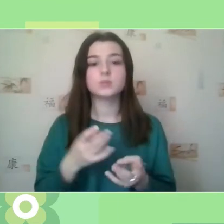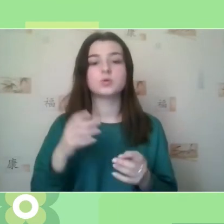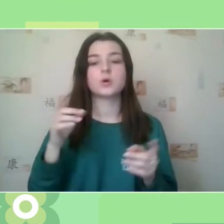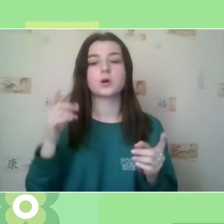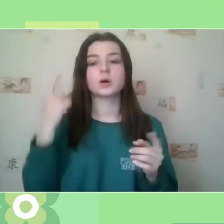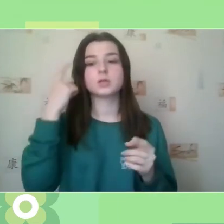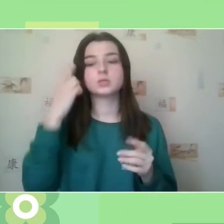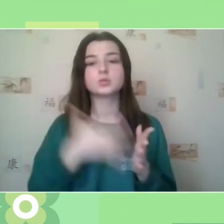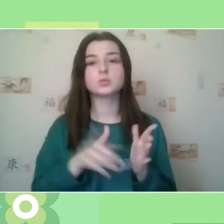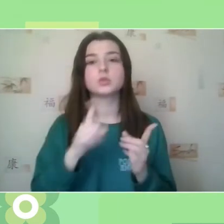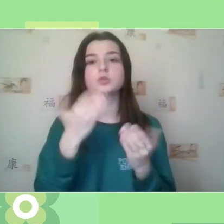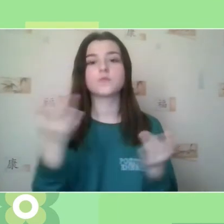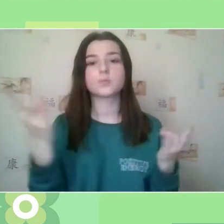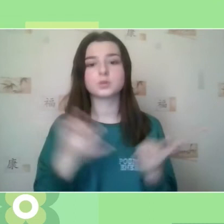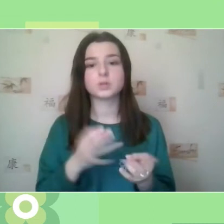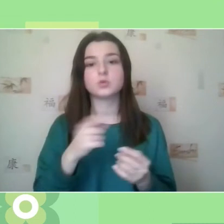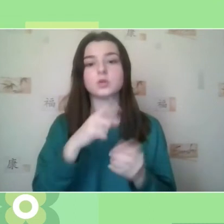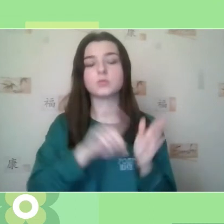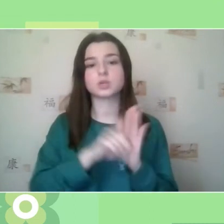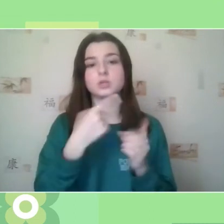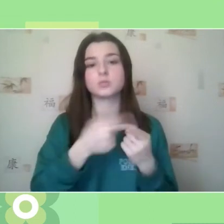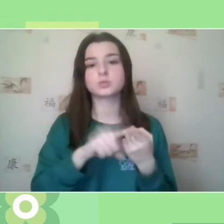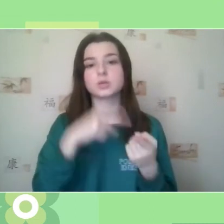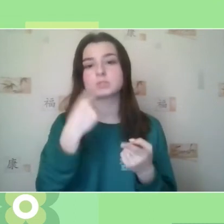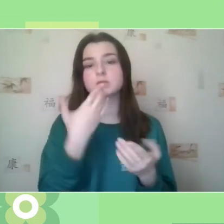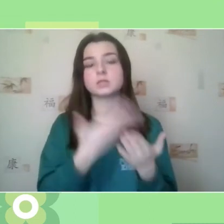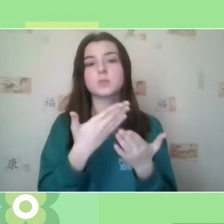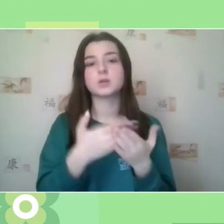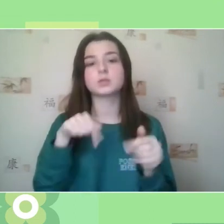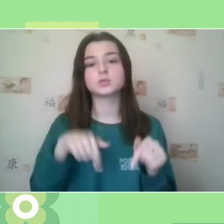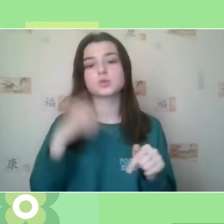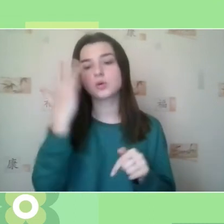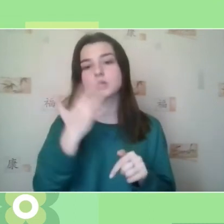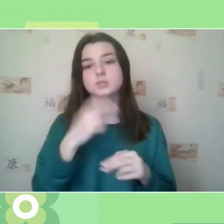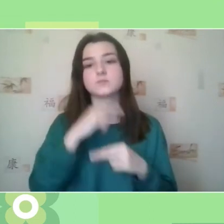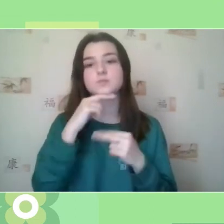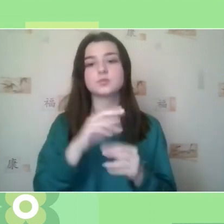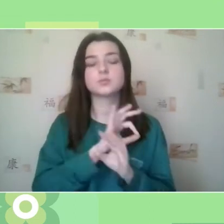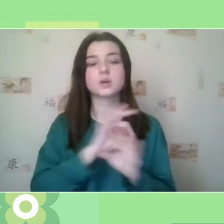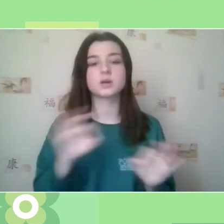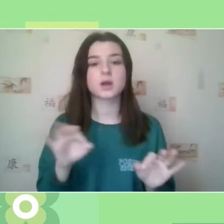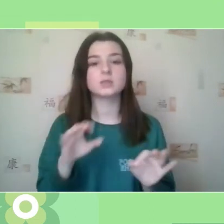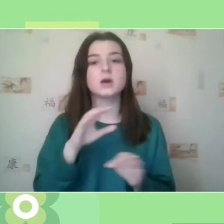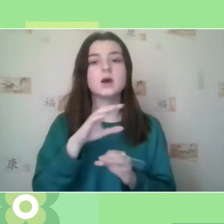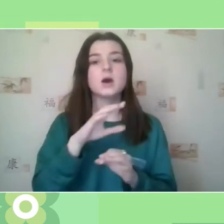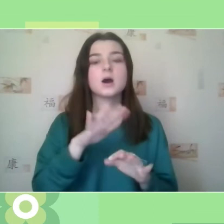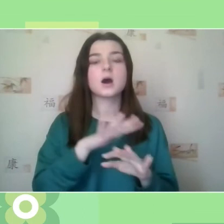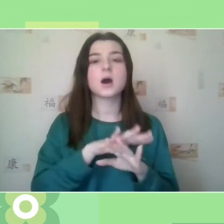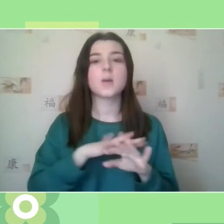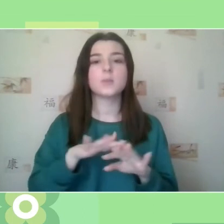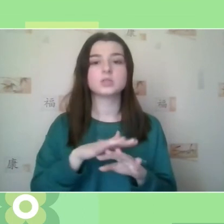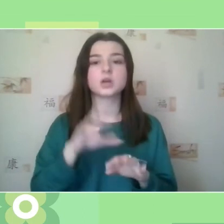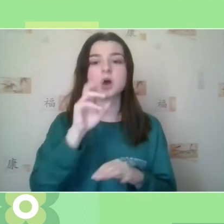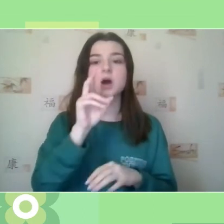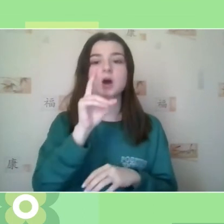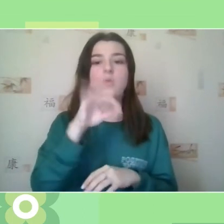і почати про це говорити. Приклад цього літа, до нас звернулася прекрасна мережа, вона називається Code Club